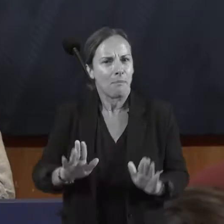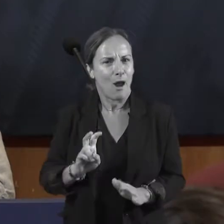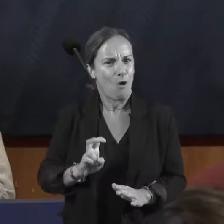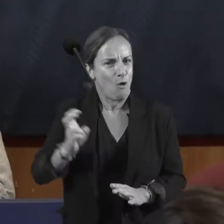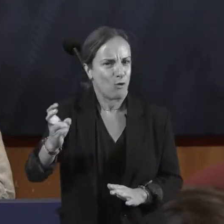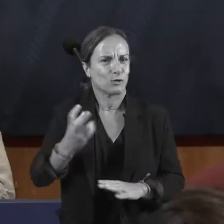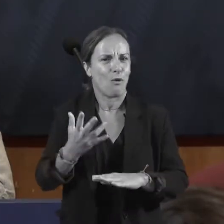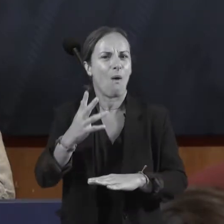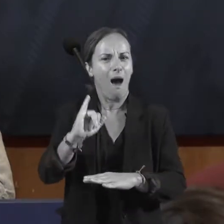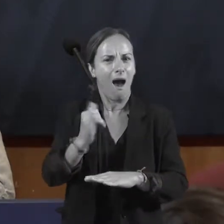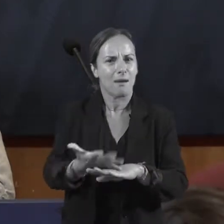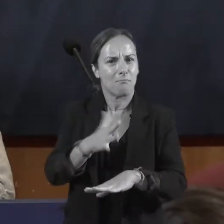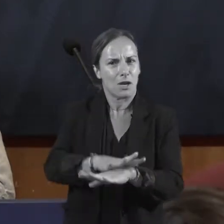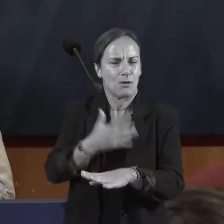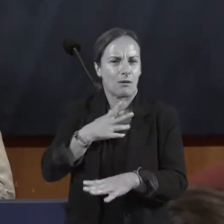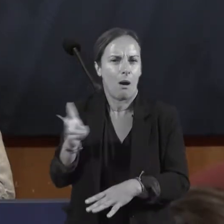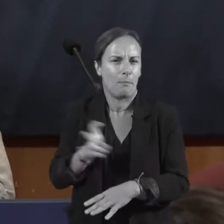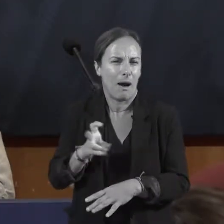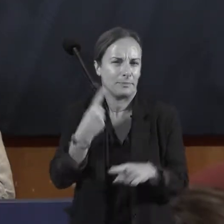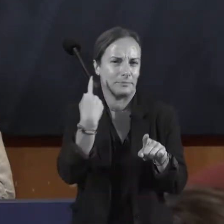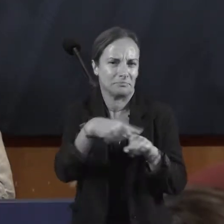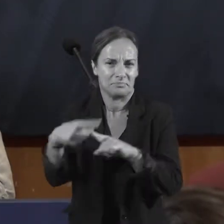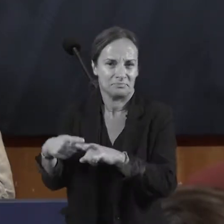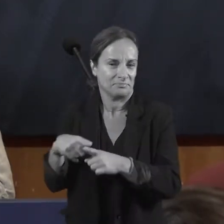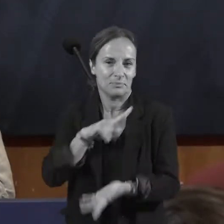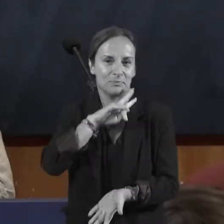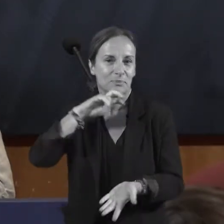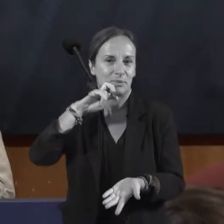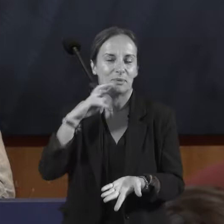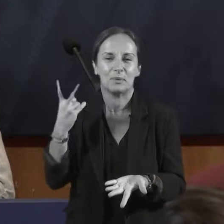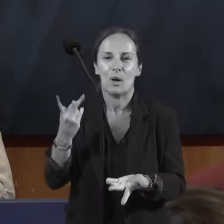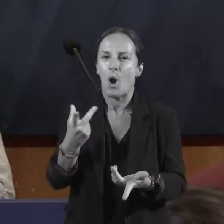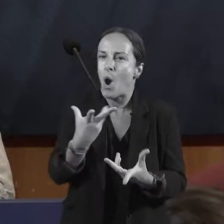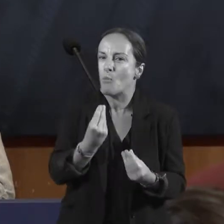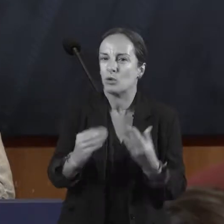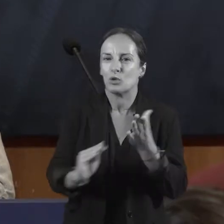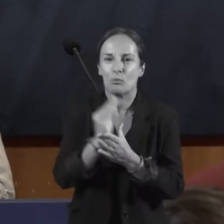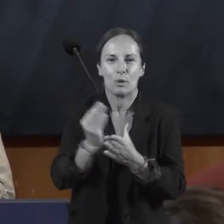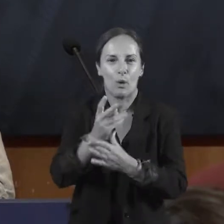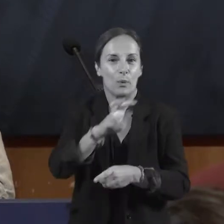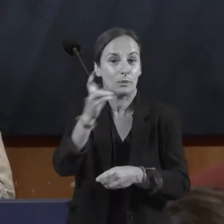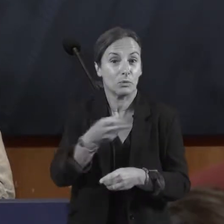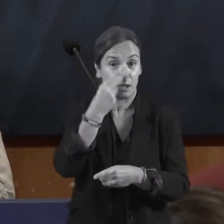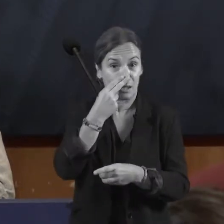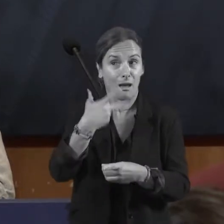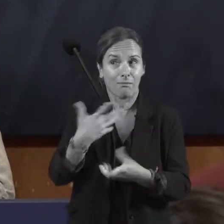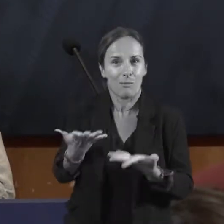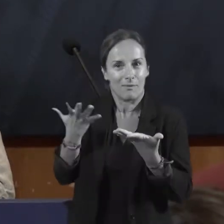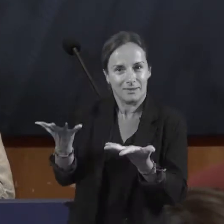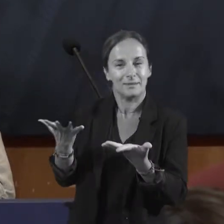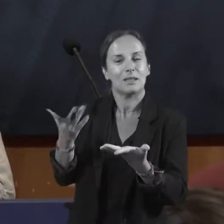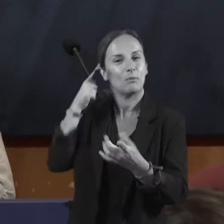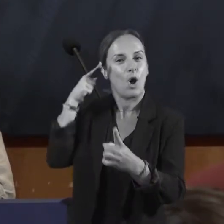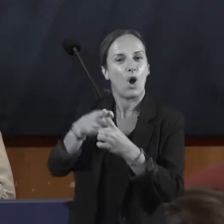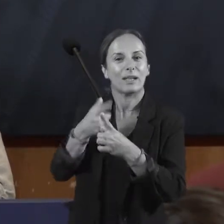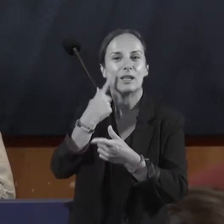la temporada de tardor i vent té molt de valors, molt d'elements, molt de productes molt interessants i que volen donar a conèixer en el